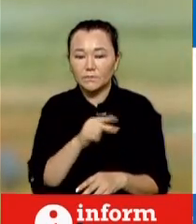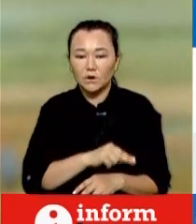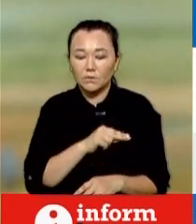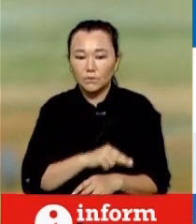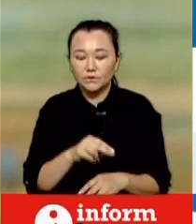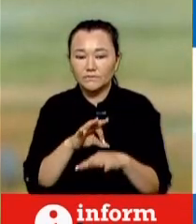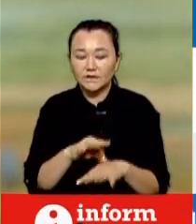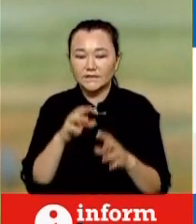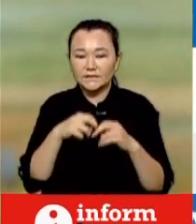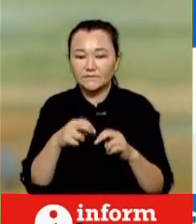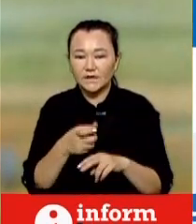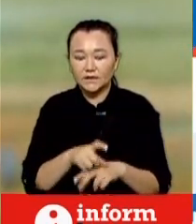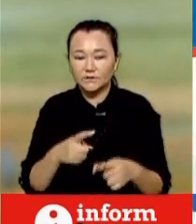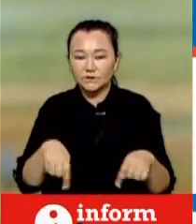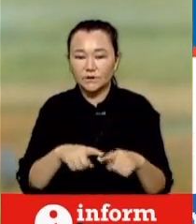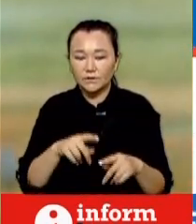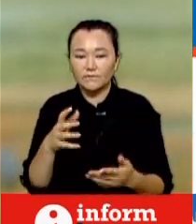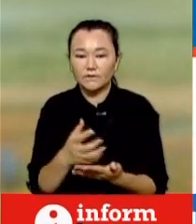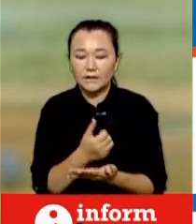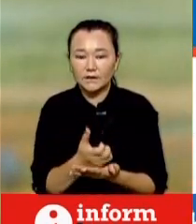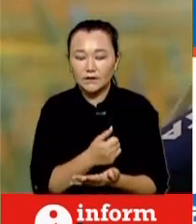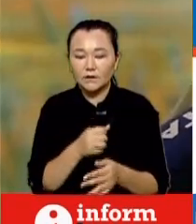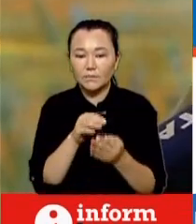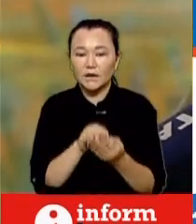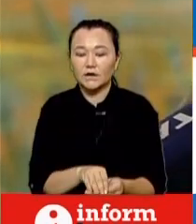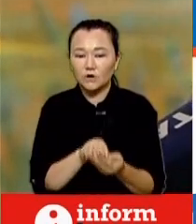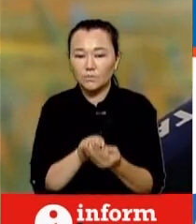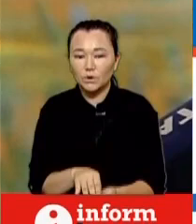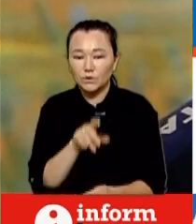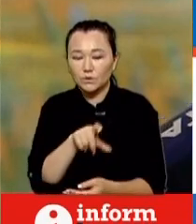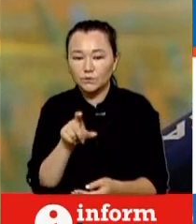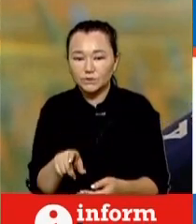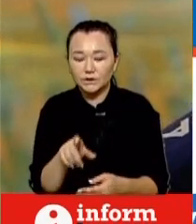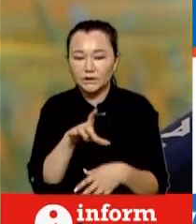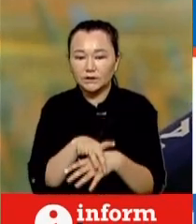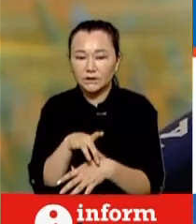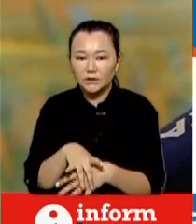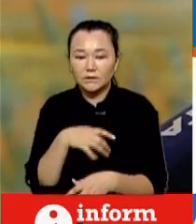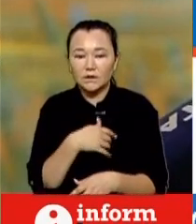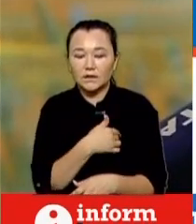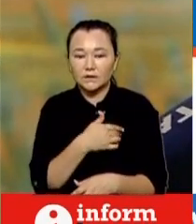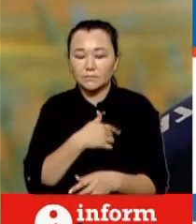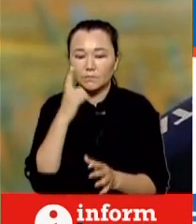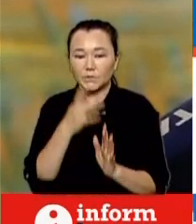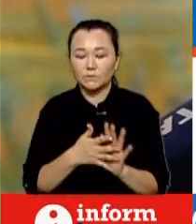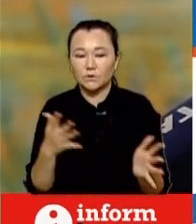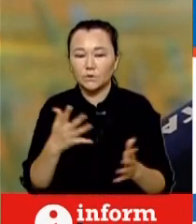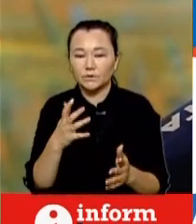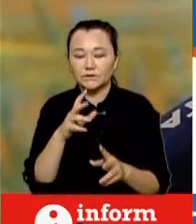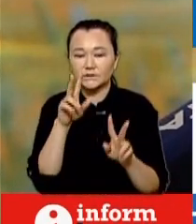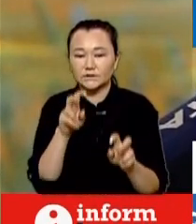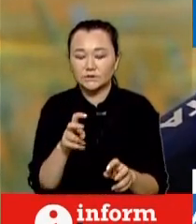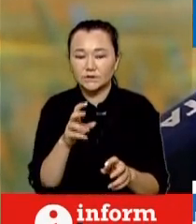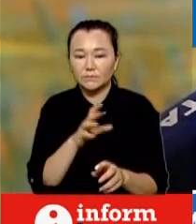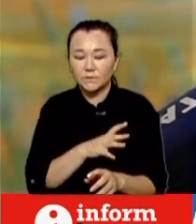исследователь сооружения выявляя под ними погребённых мы как бы хотим понять какой статус они